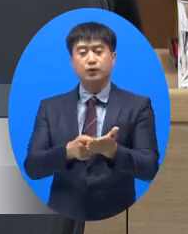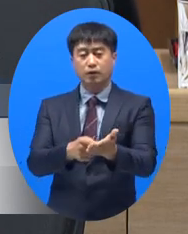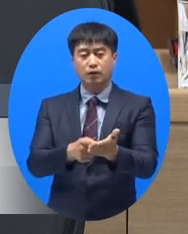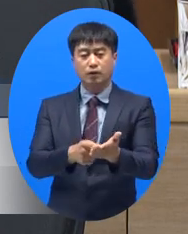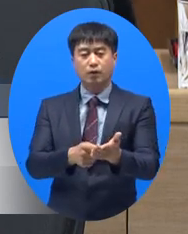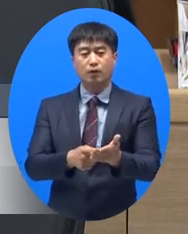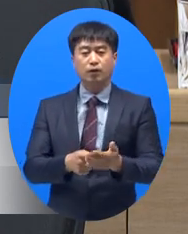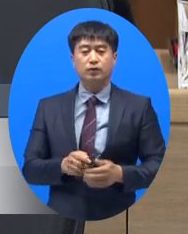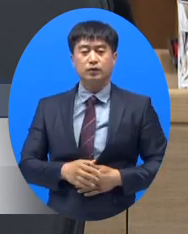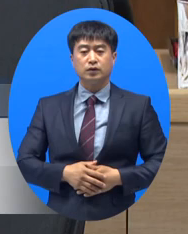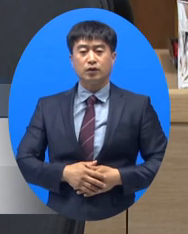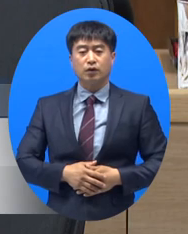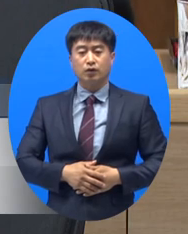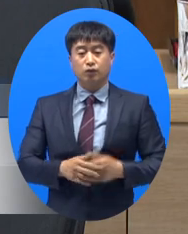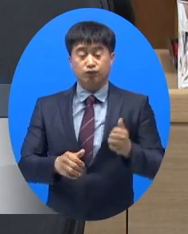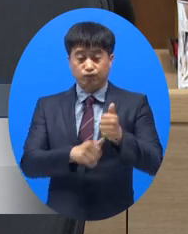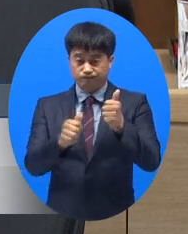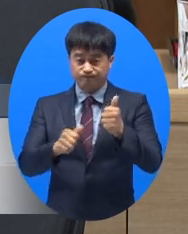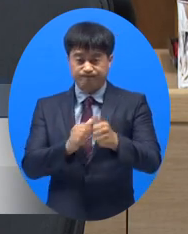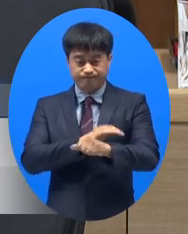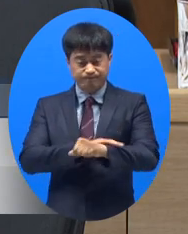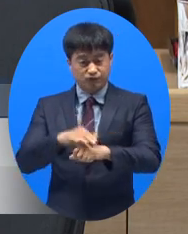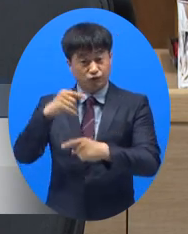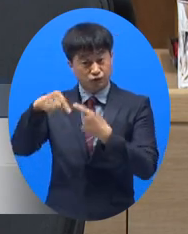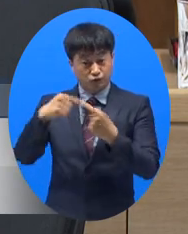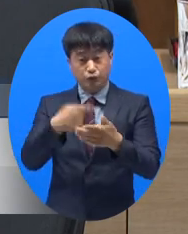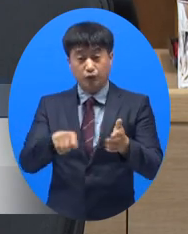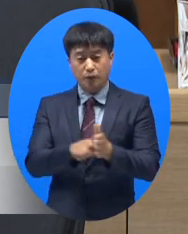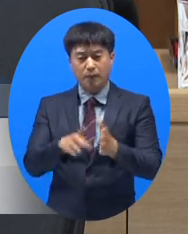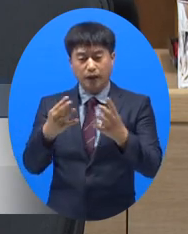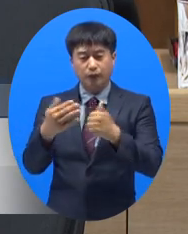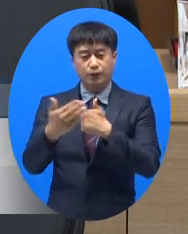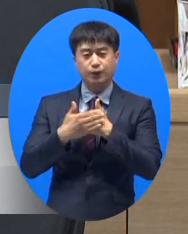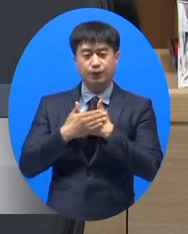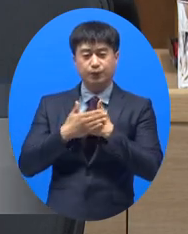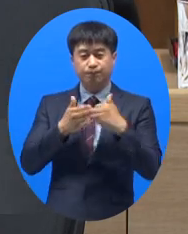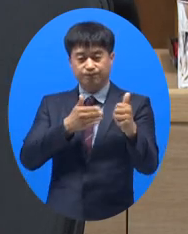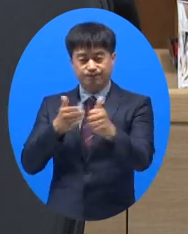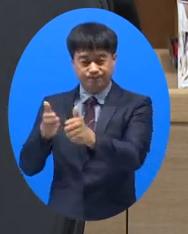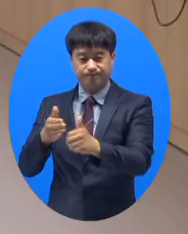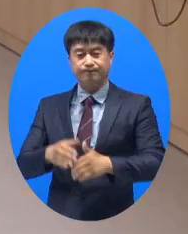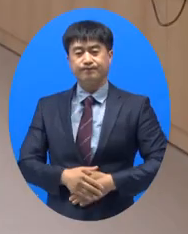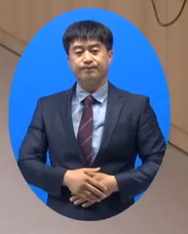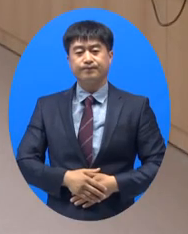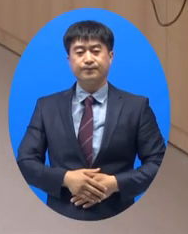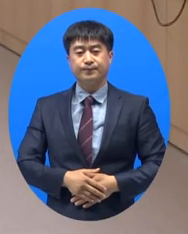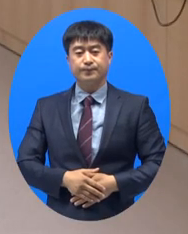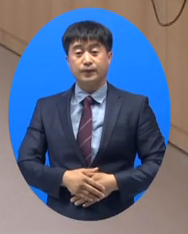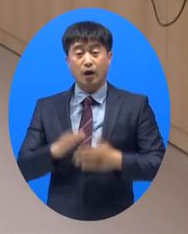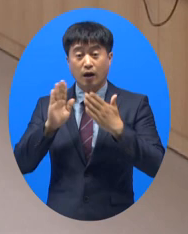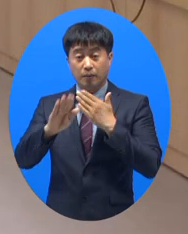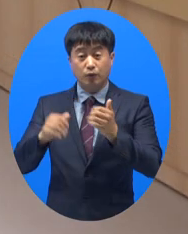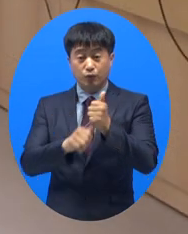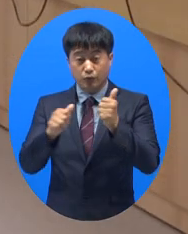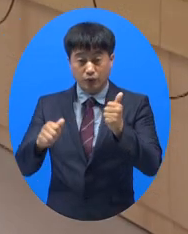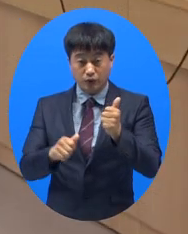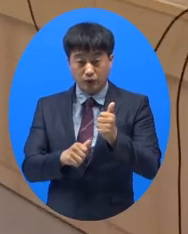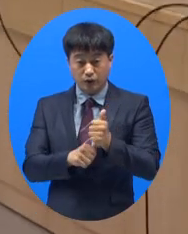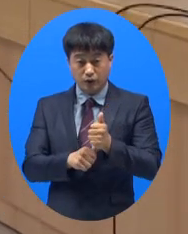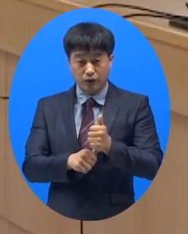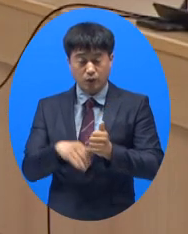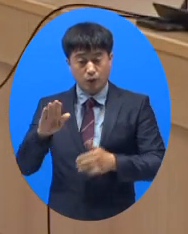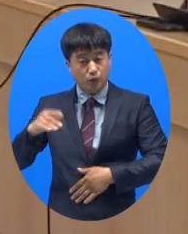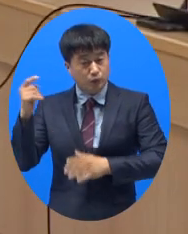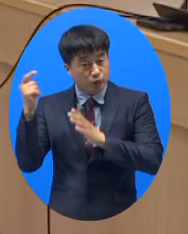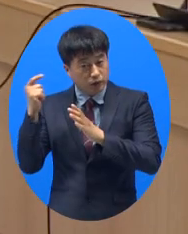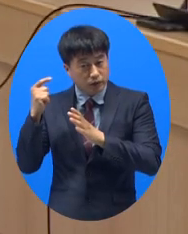주셔서 위원회가 잘 돌아갈 수 있도록 많이 도와주셨으면 감사하겠습니다. 앞으로 위원회는 현장 목소리가